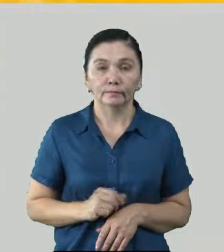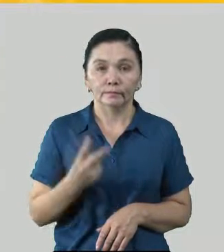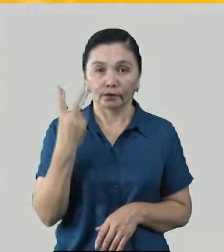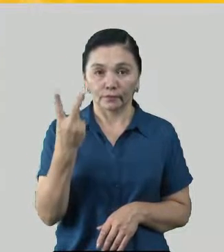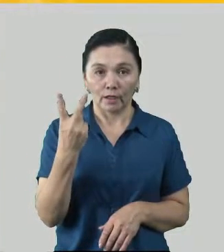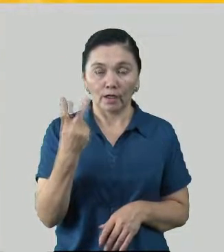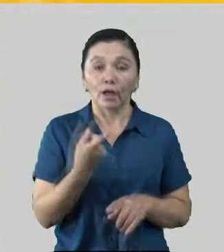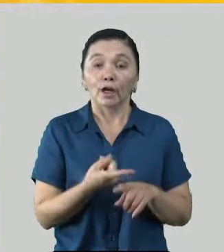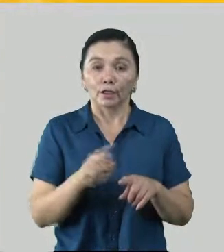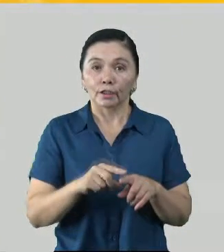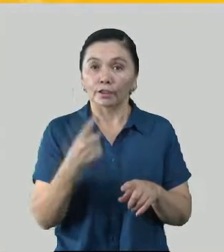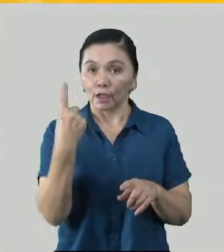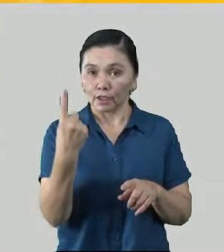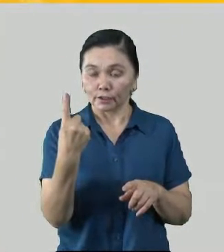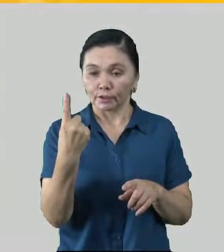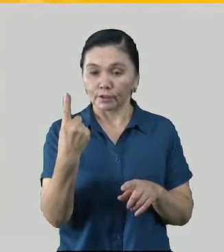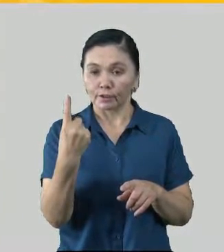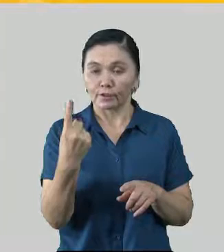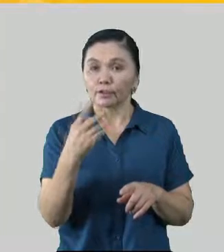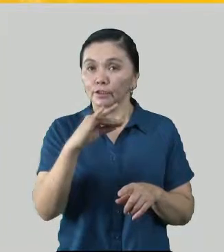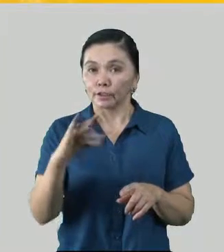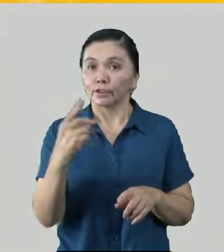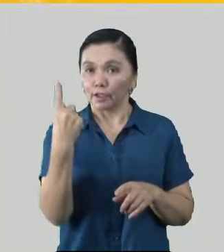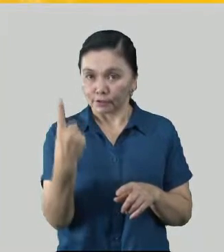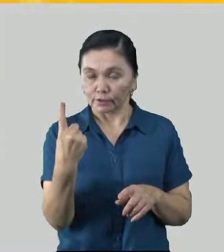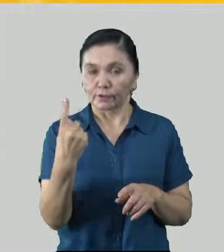2 – это 1 и 1.